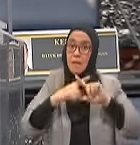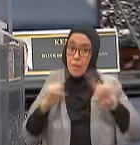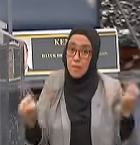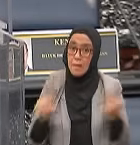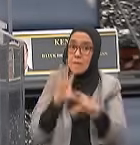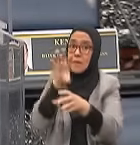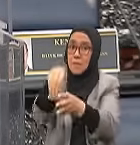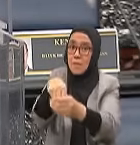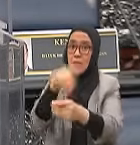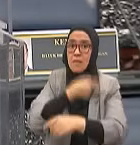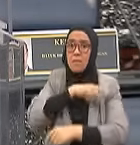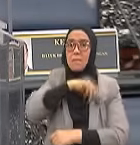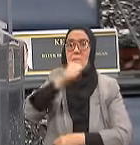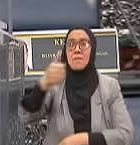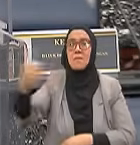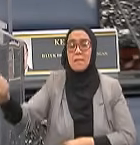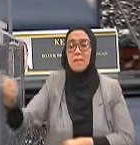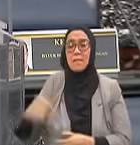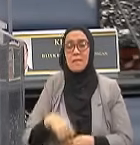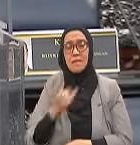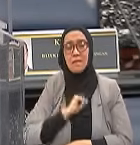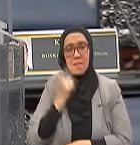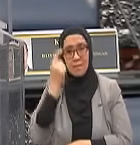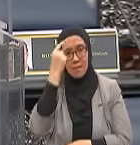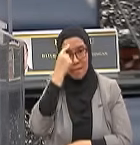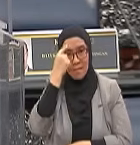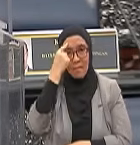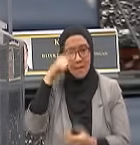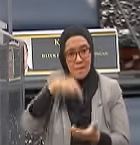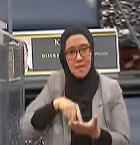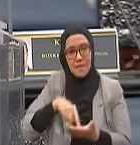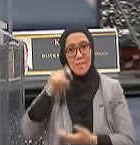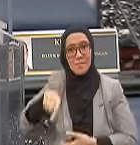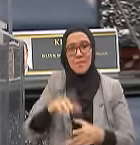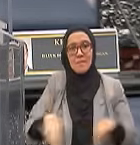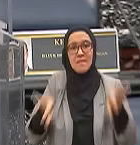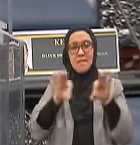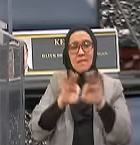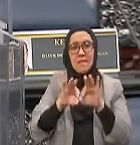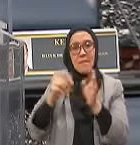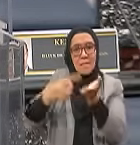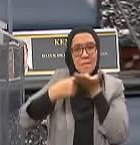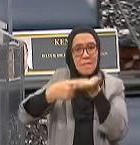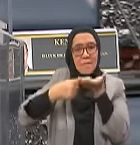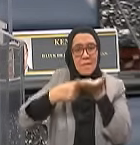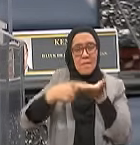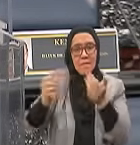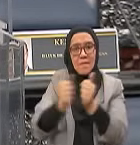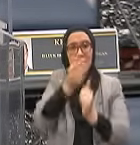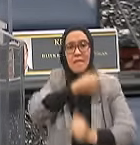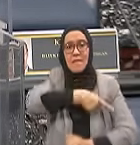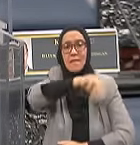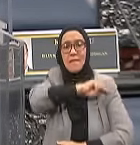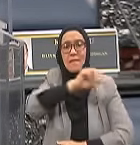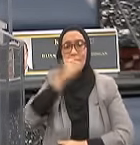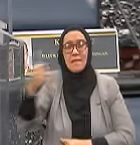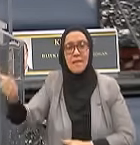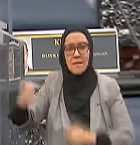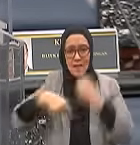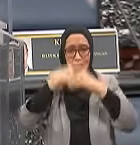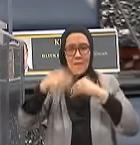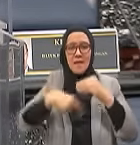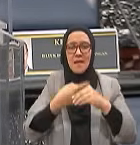Jadi saya pikir perkara ini akan di bincang dengan kementerian-kementerian lain yang berkaitan pertanyaan dengan pembukaan